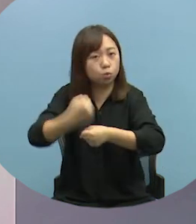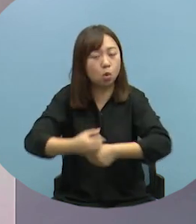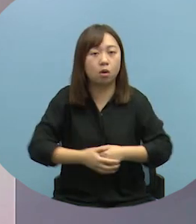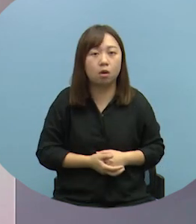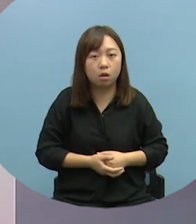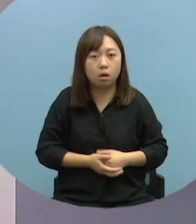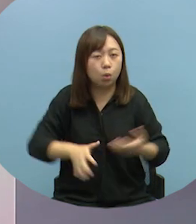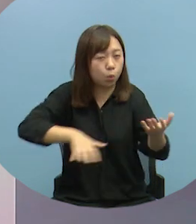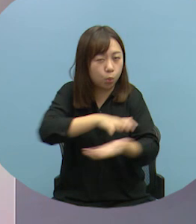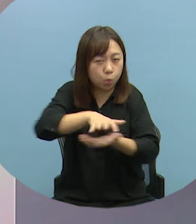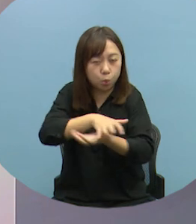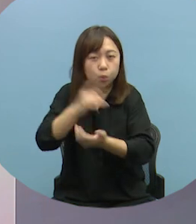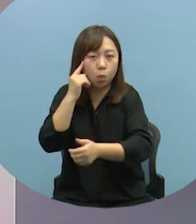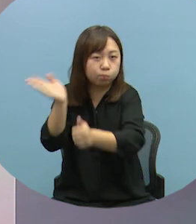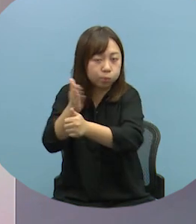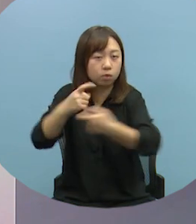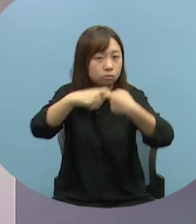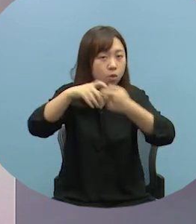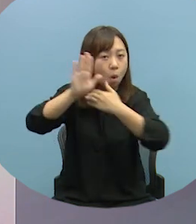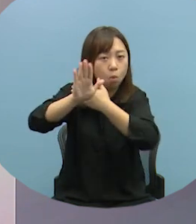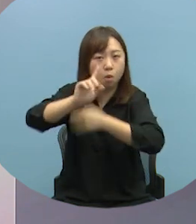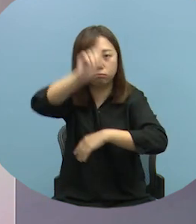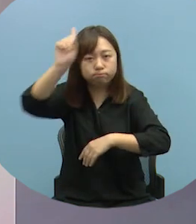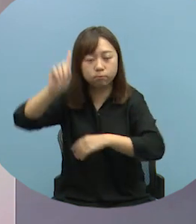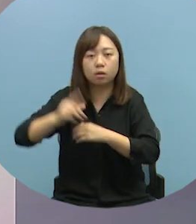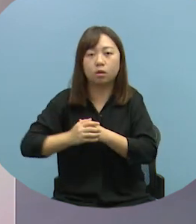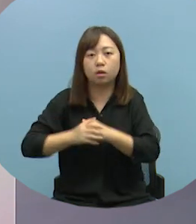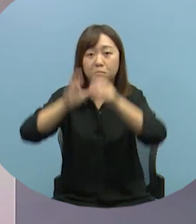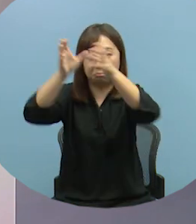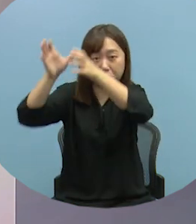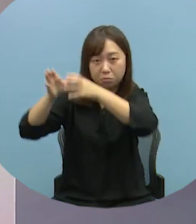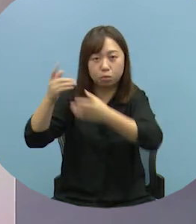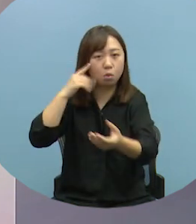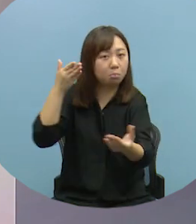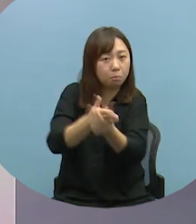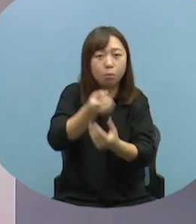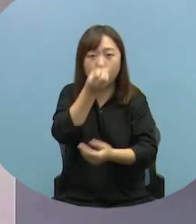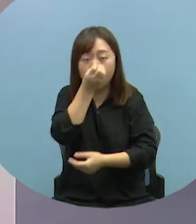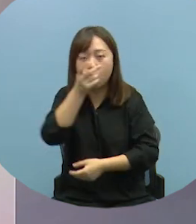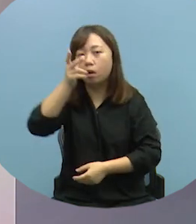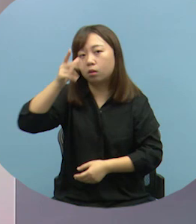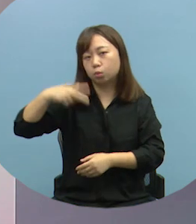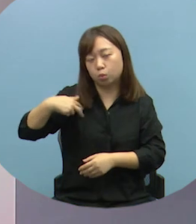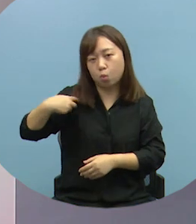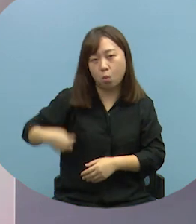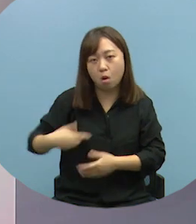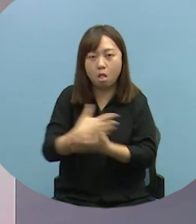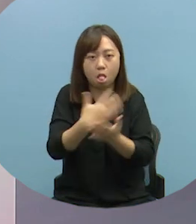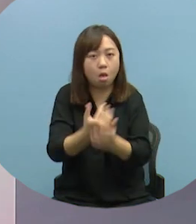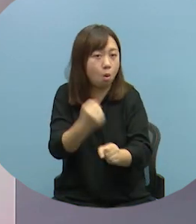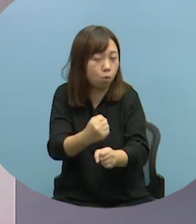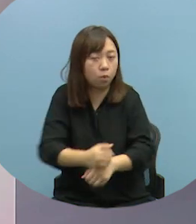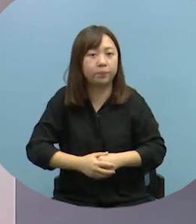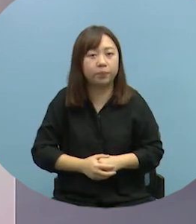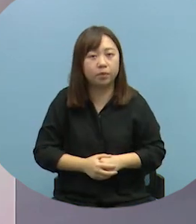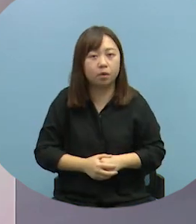反中亂港分子勾結外國和境外勢力干預中國和香港特區的事務，動員